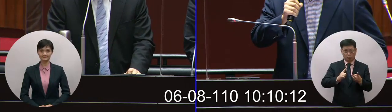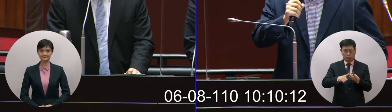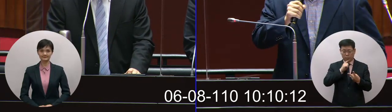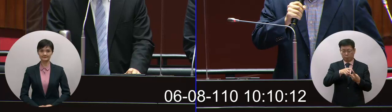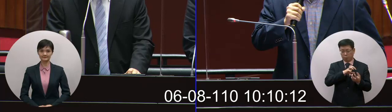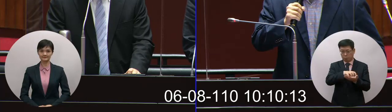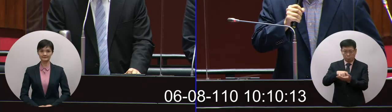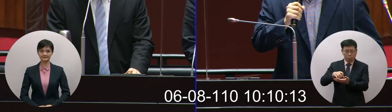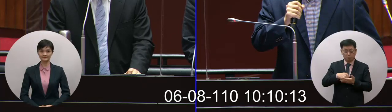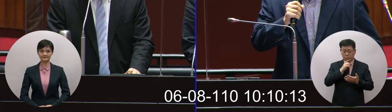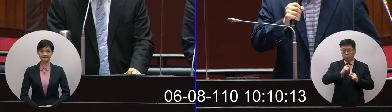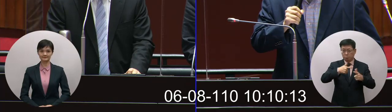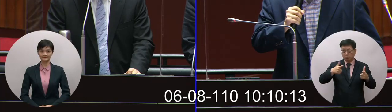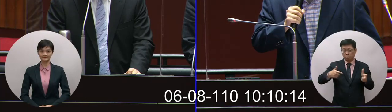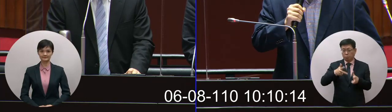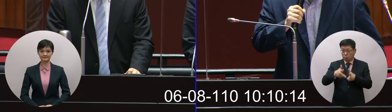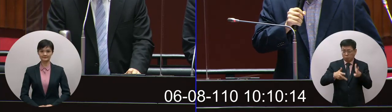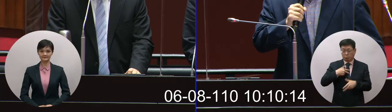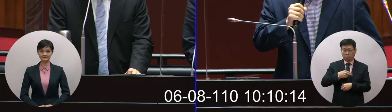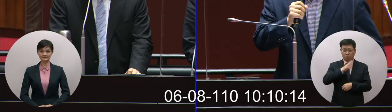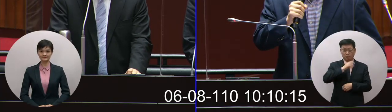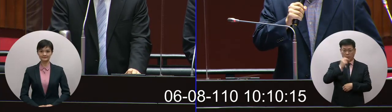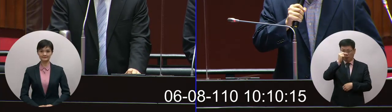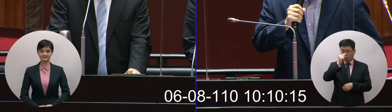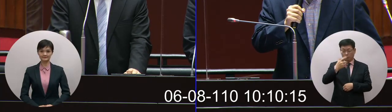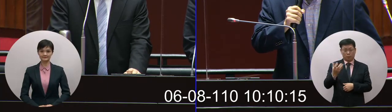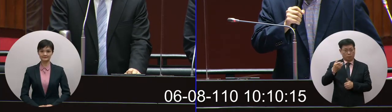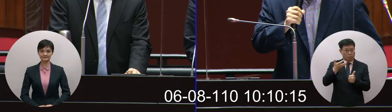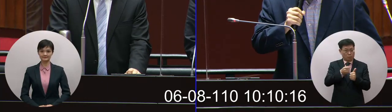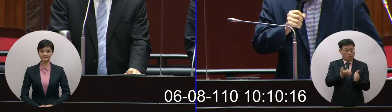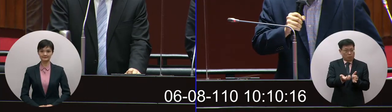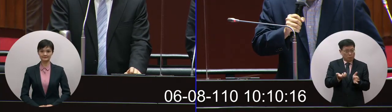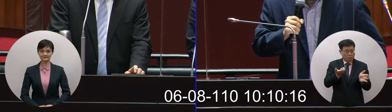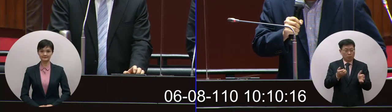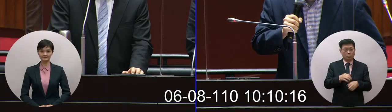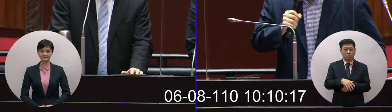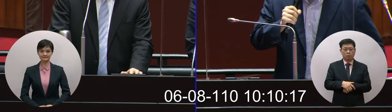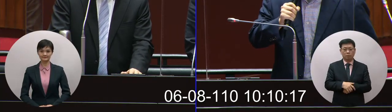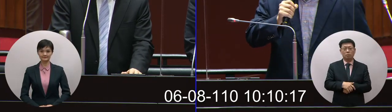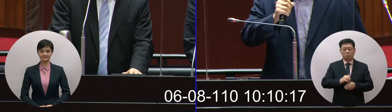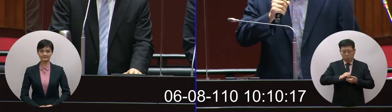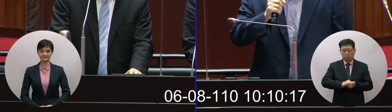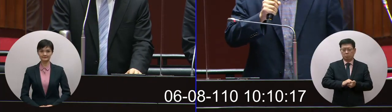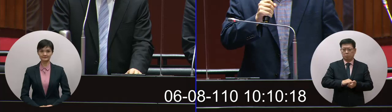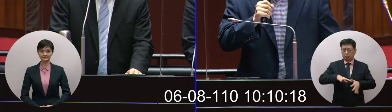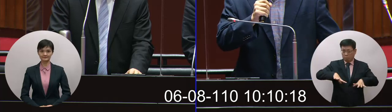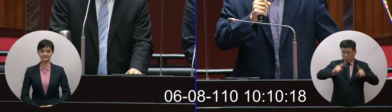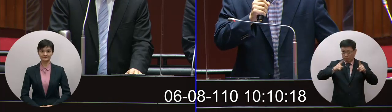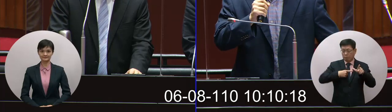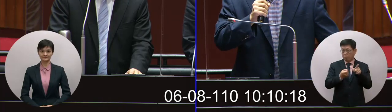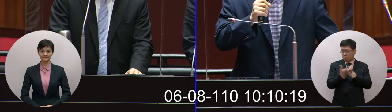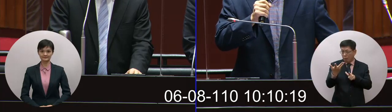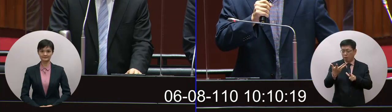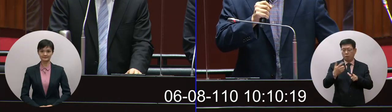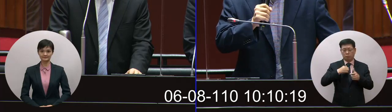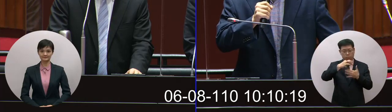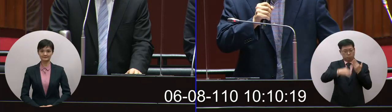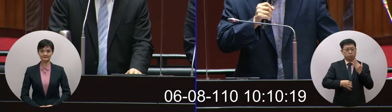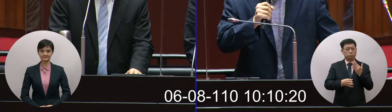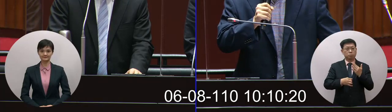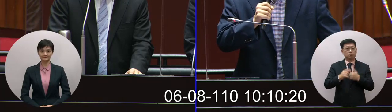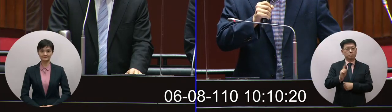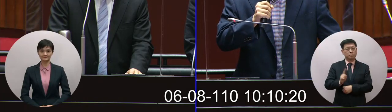准这各个药厂的 EUA 之前呐、啊、哈、哦，就紧急授权之前，伊都有一个公告一个准则